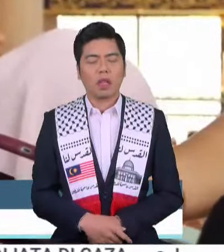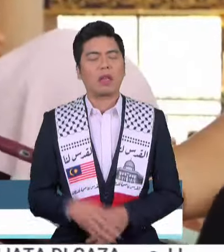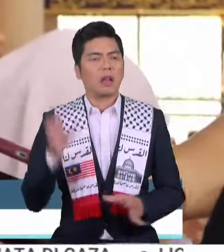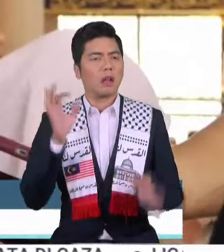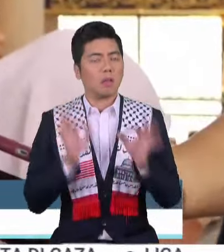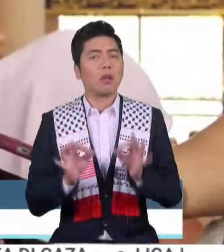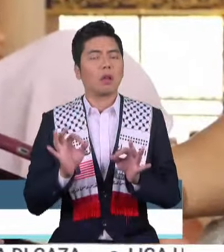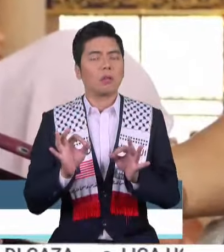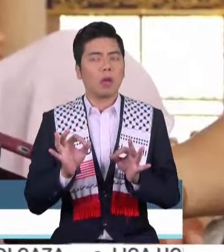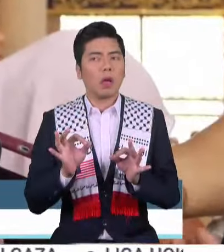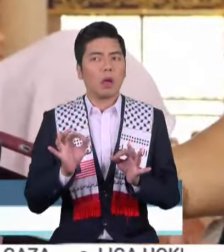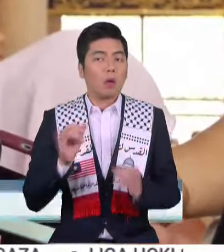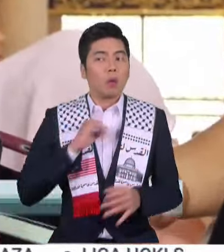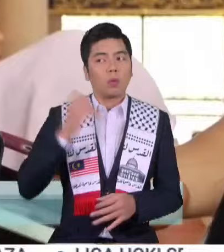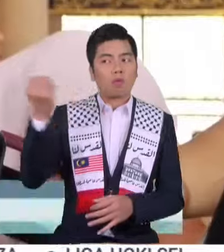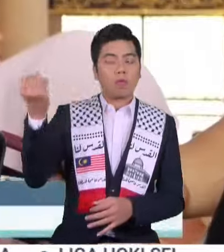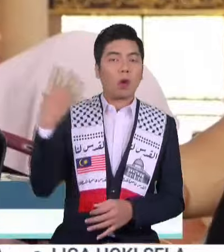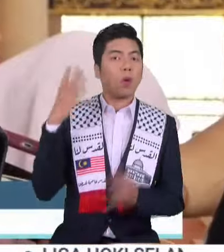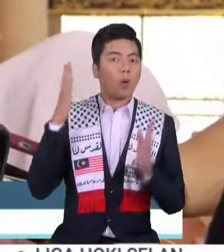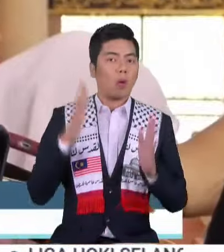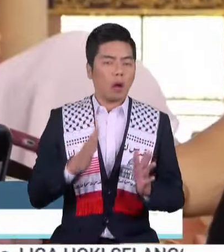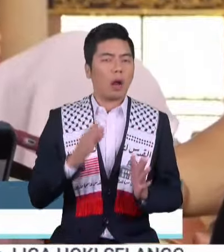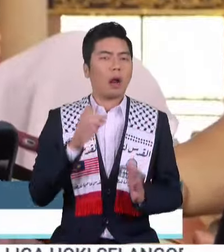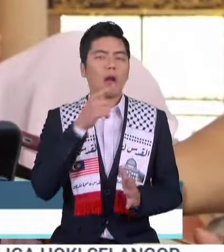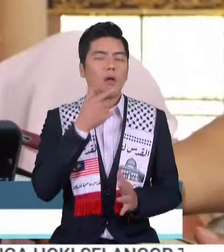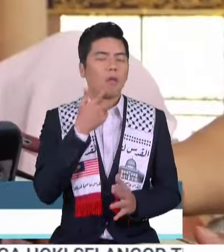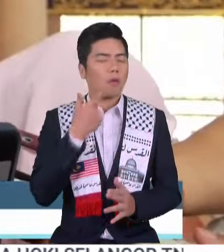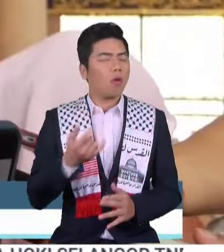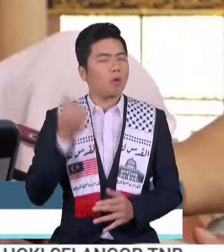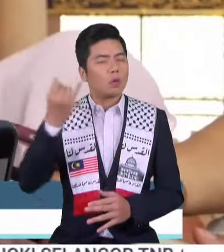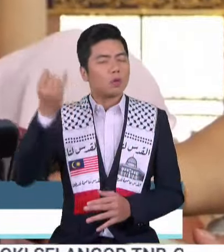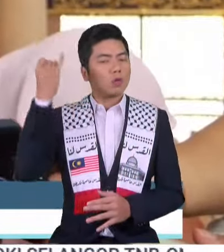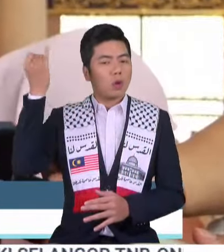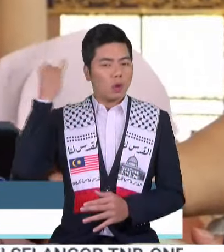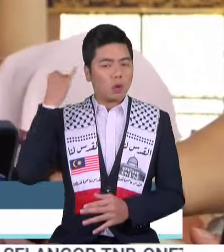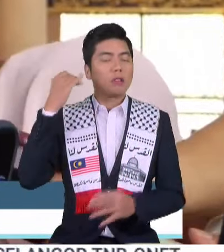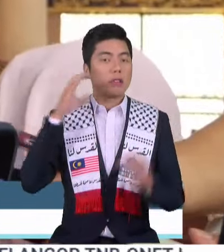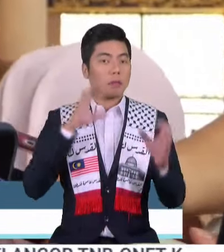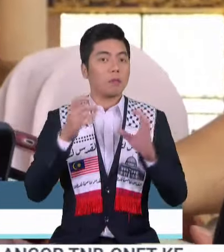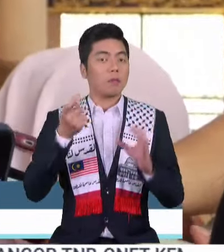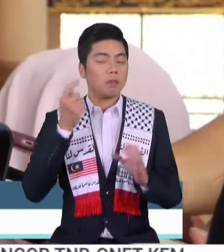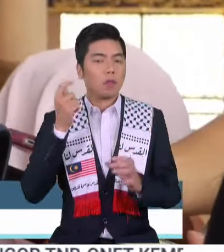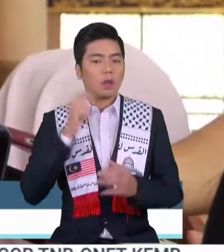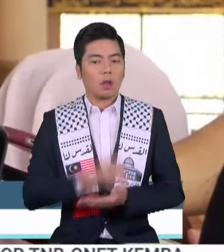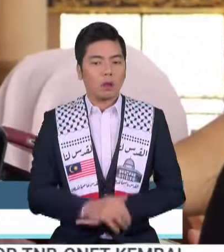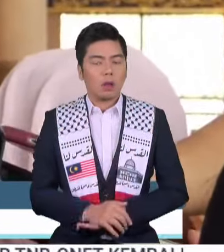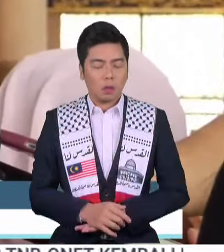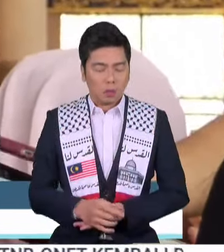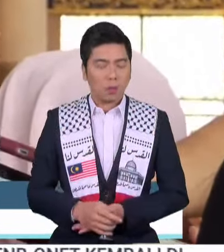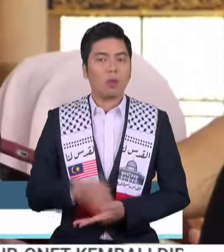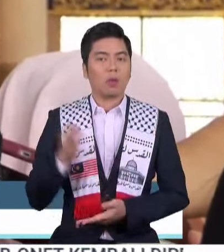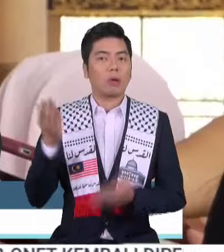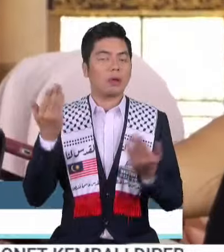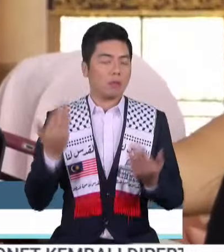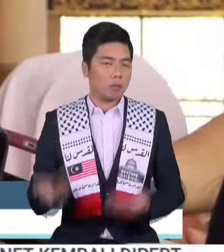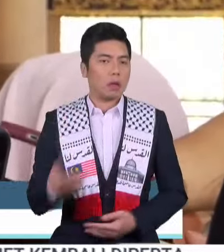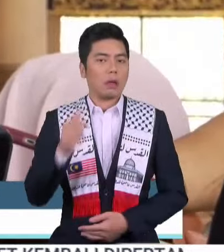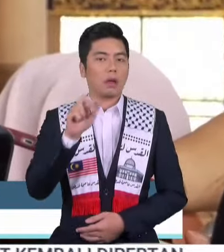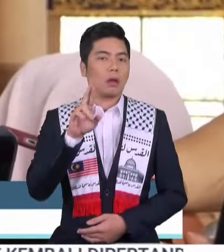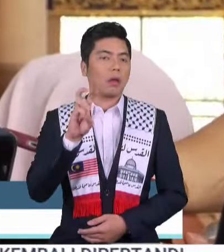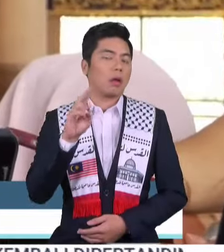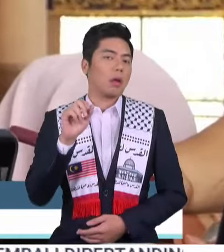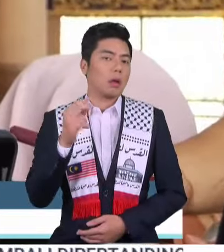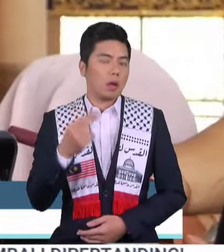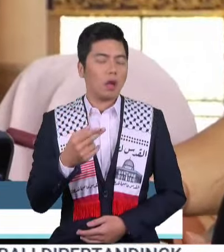Kalau apa yang saya dapat tahu daripada orang-orang lama, bukan-bukan polis yang ada untuk saya bercakap tadi, memang seorang yang tegas,